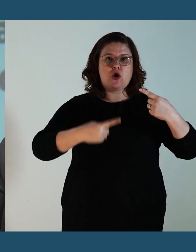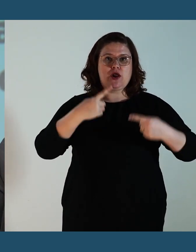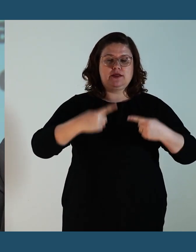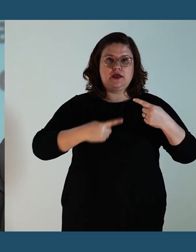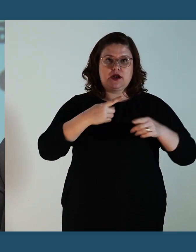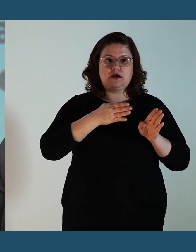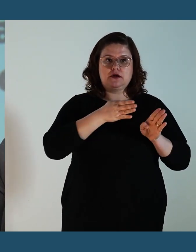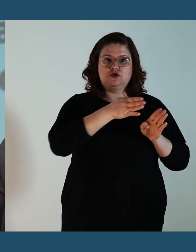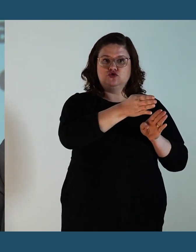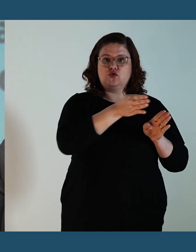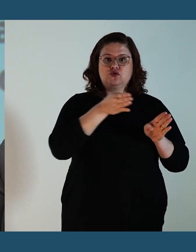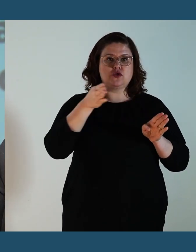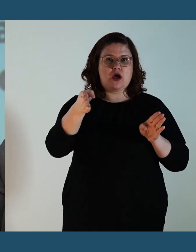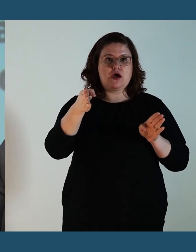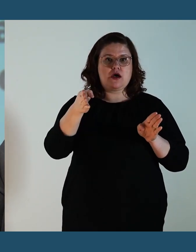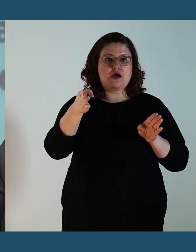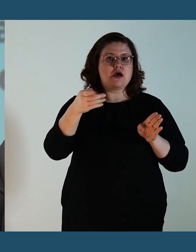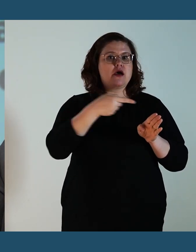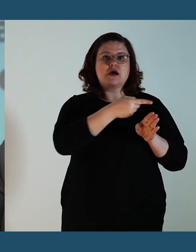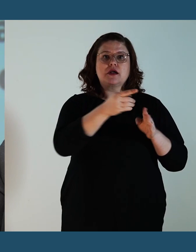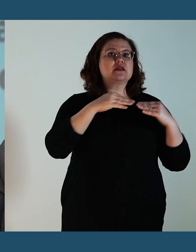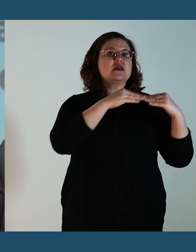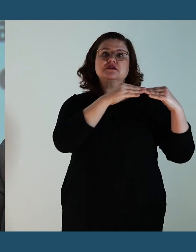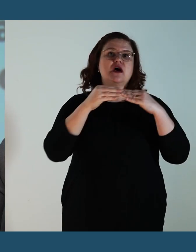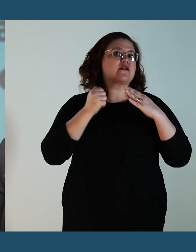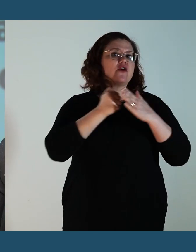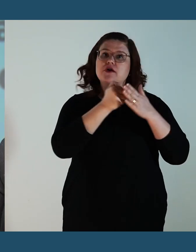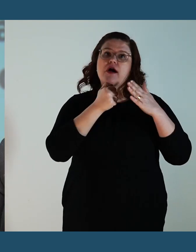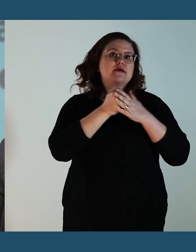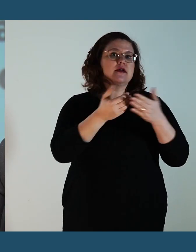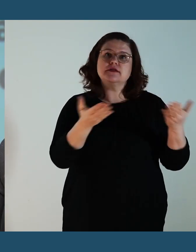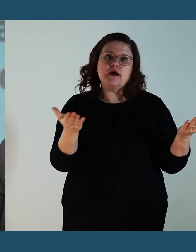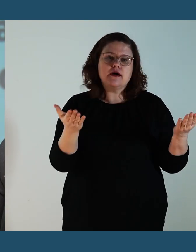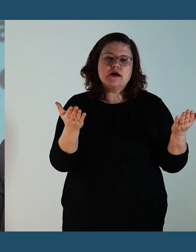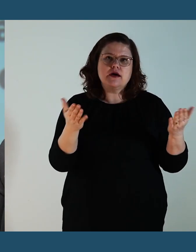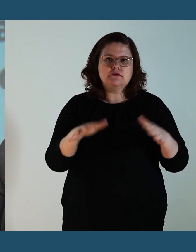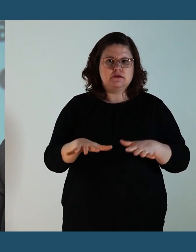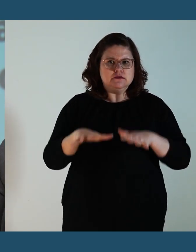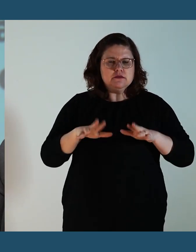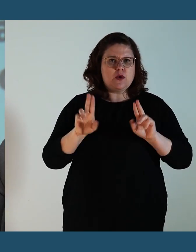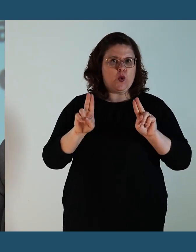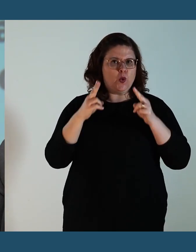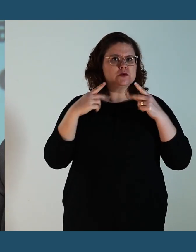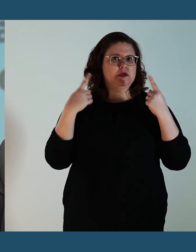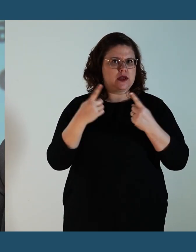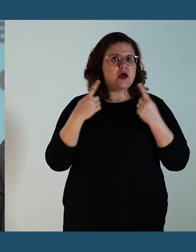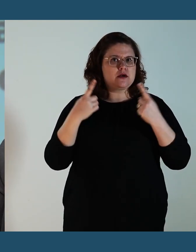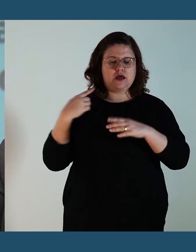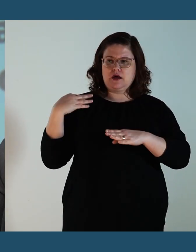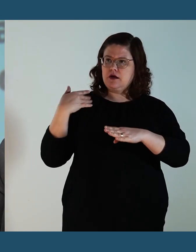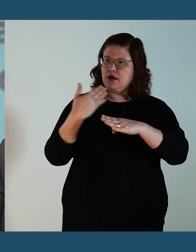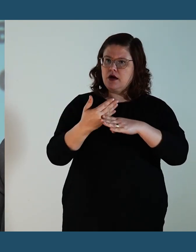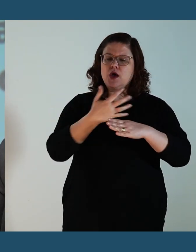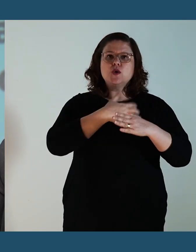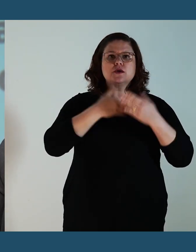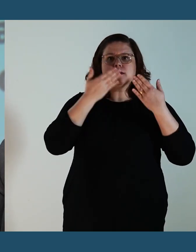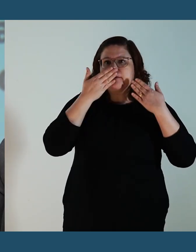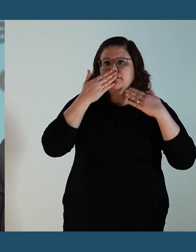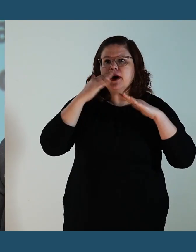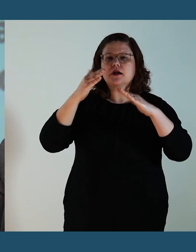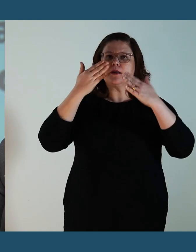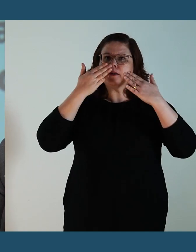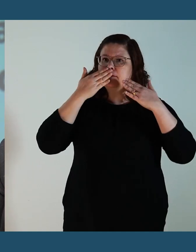eivät ole tasa-arvon kannalla. Et meillä on niinku uusi tilanne, et meillä ennen on ollut niin, että me yritetään tulla paremmaksi, yritetään